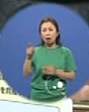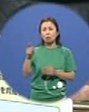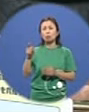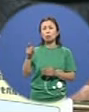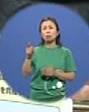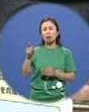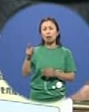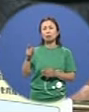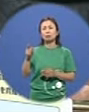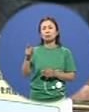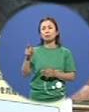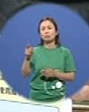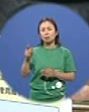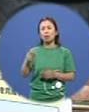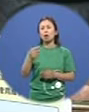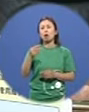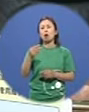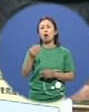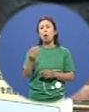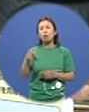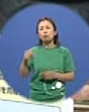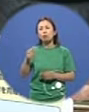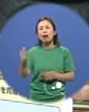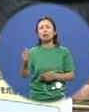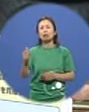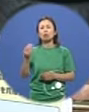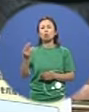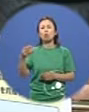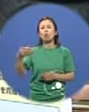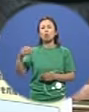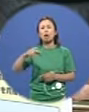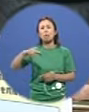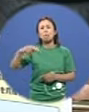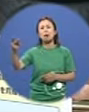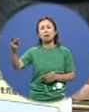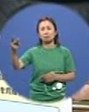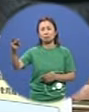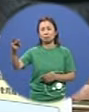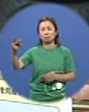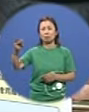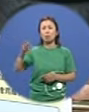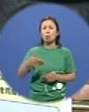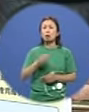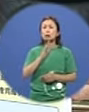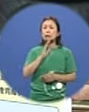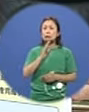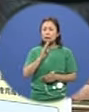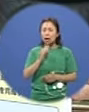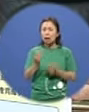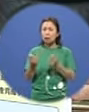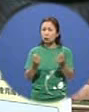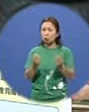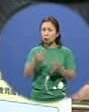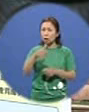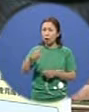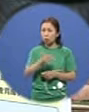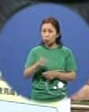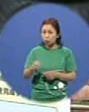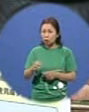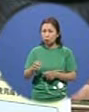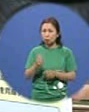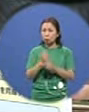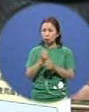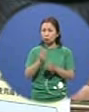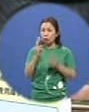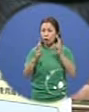あの自動車会社しかないのかというんで行ってしまううんだけど実は自動車部品を作ってる会社ってのはいっぱい立派な